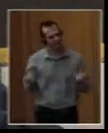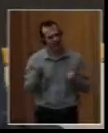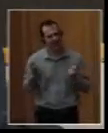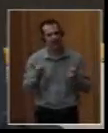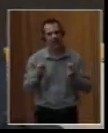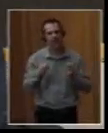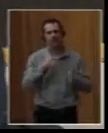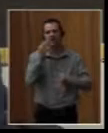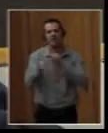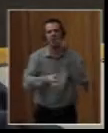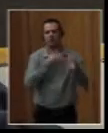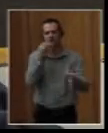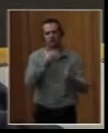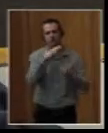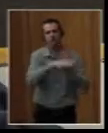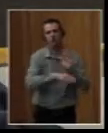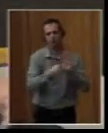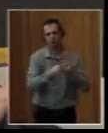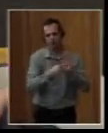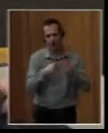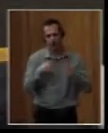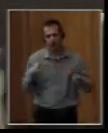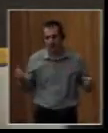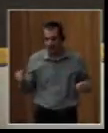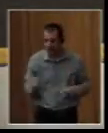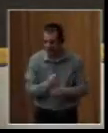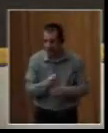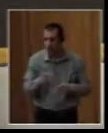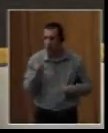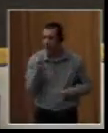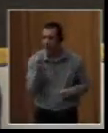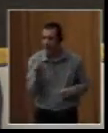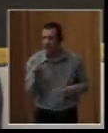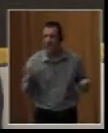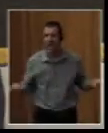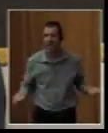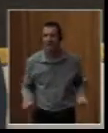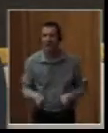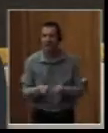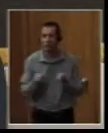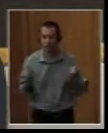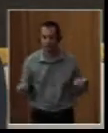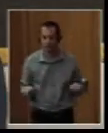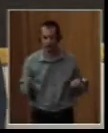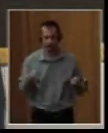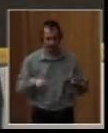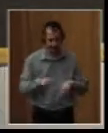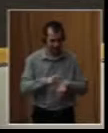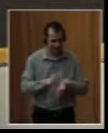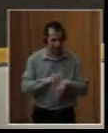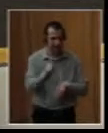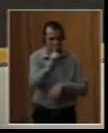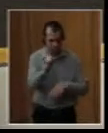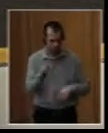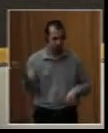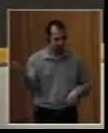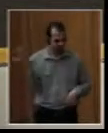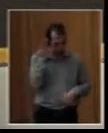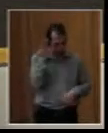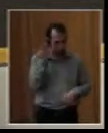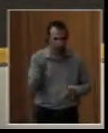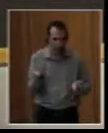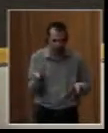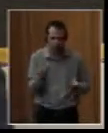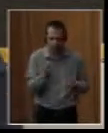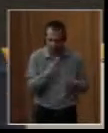προεκλογικά. Και αυτό επιμένουμε στη λέξη εφαρμογή. Το αυξημένο κόστος ζωής των ανθρώπων με αναπηρία, ειδικά, και